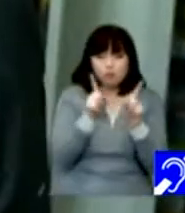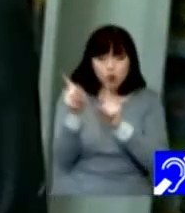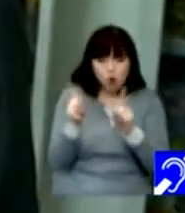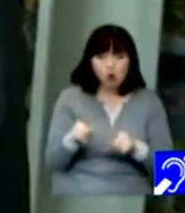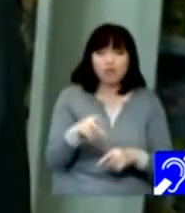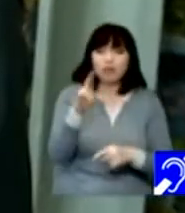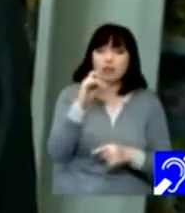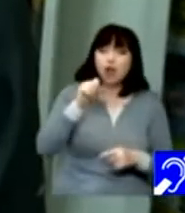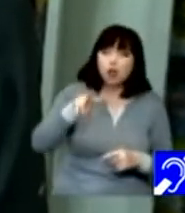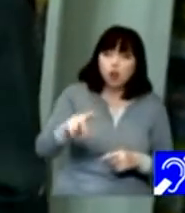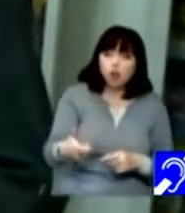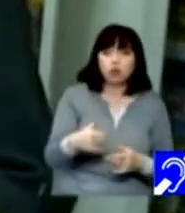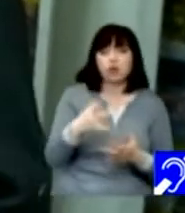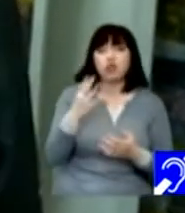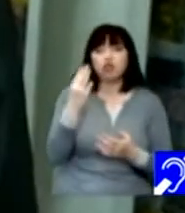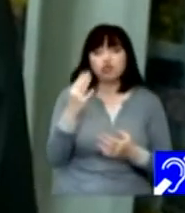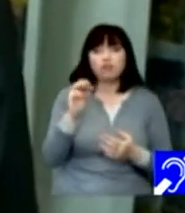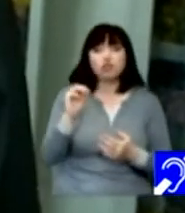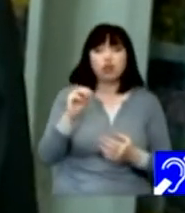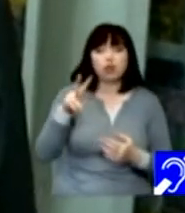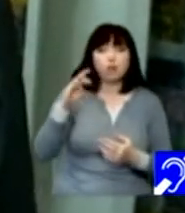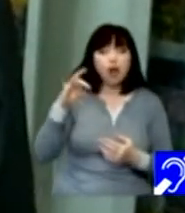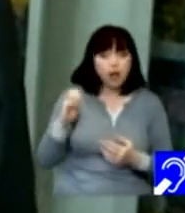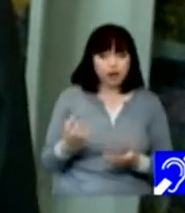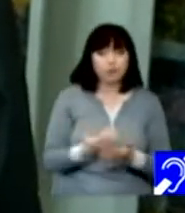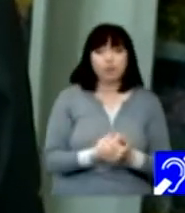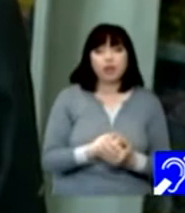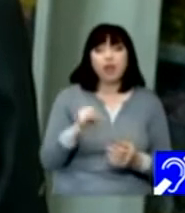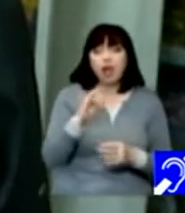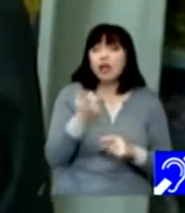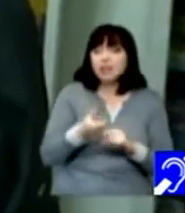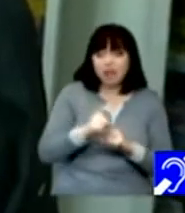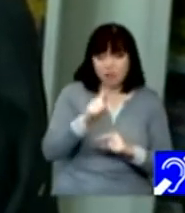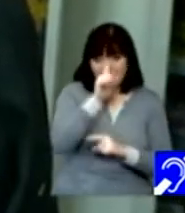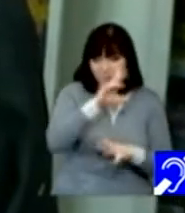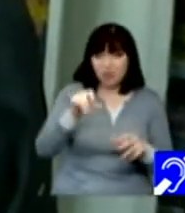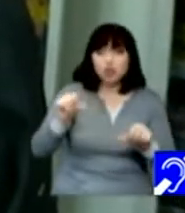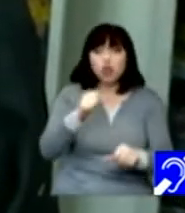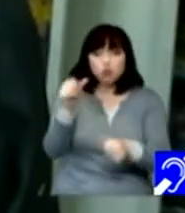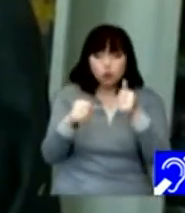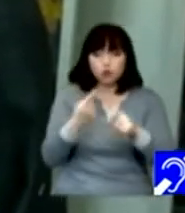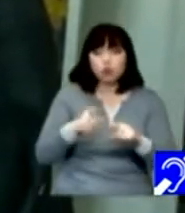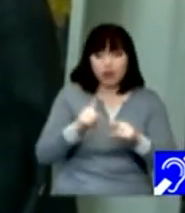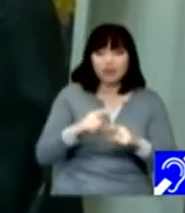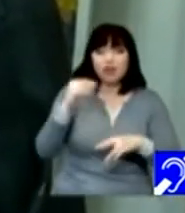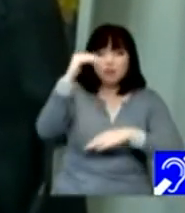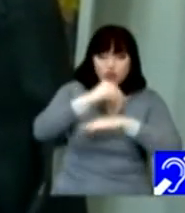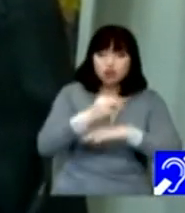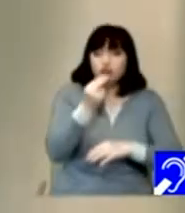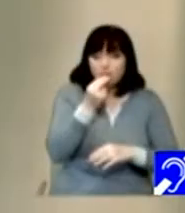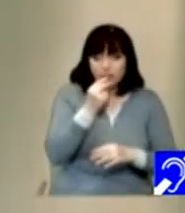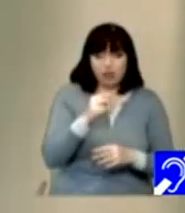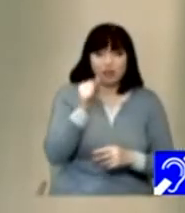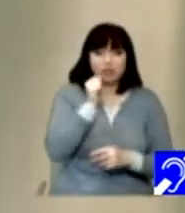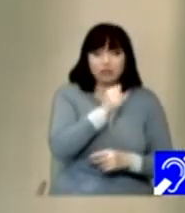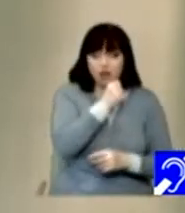Dialog, Ștefan cel Mare și Sfânt sau Eminesciana. Una dintre cele mai renumite sculpturi ale maestrului e Cina cea de taină. Andrei